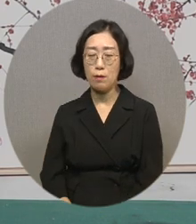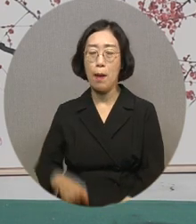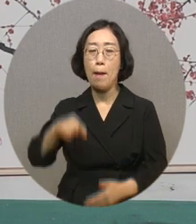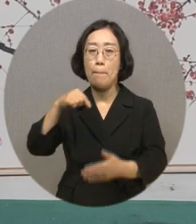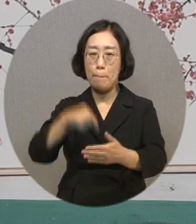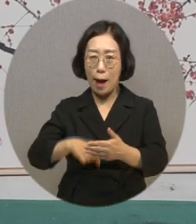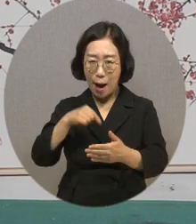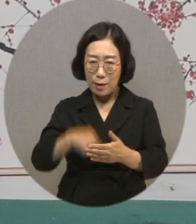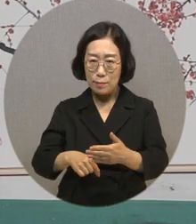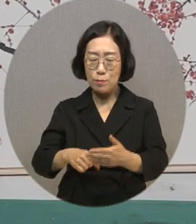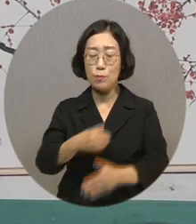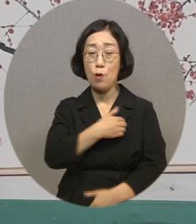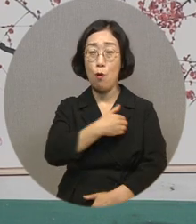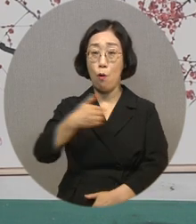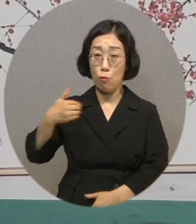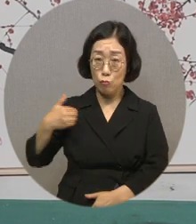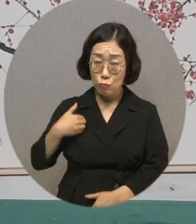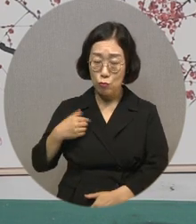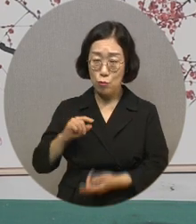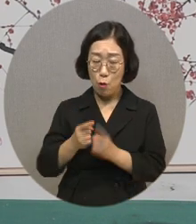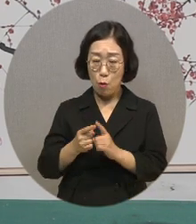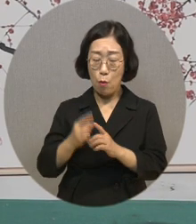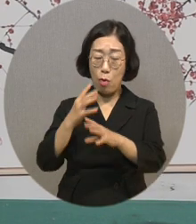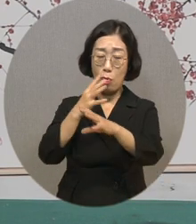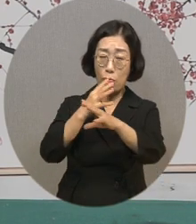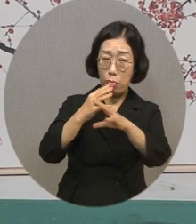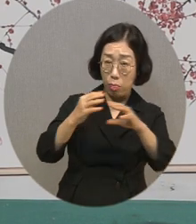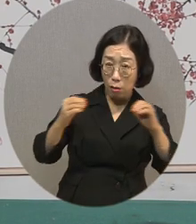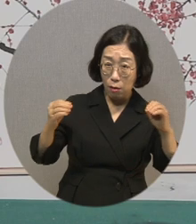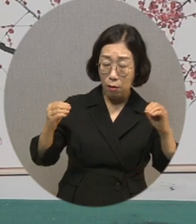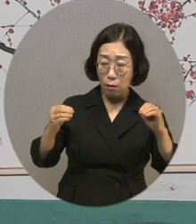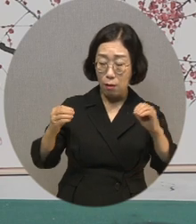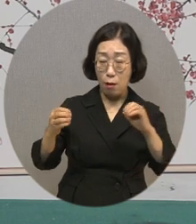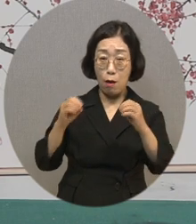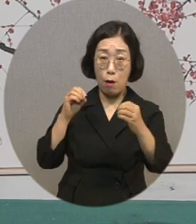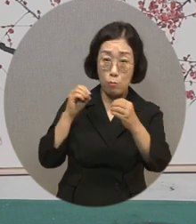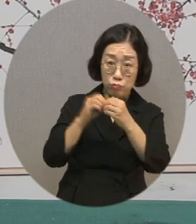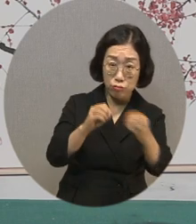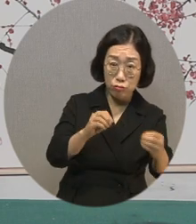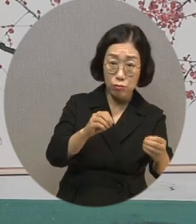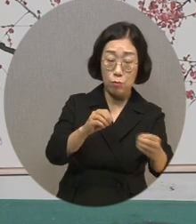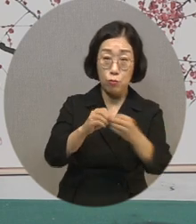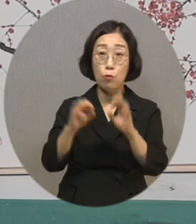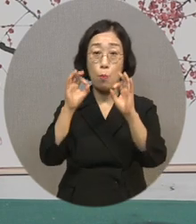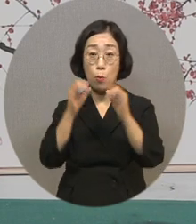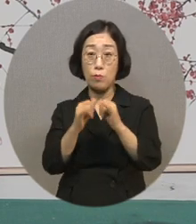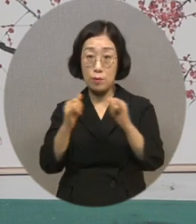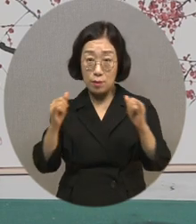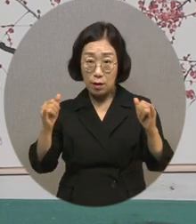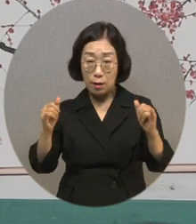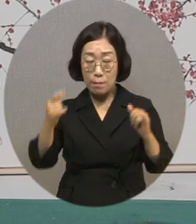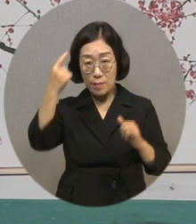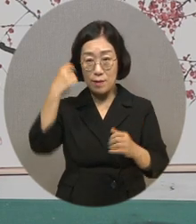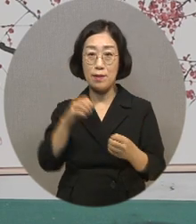마음의 여백이 서로에게 스며들어 작가의 마음에 번지고 보는